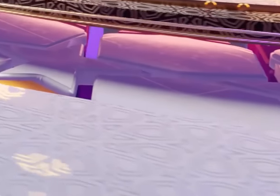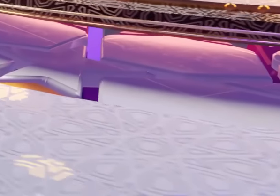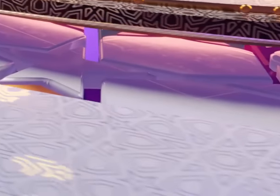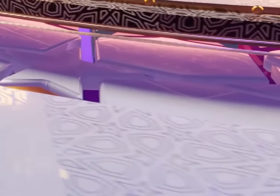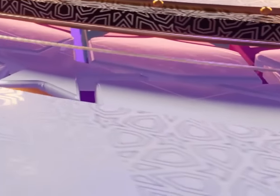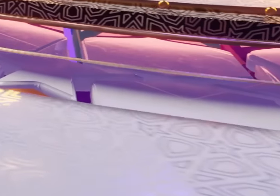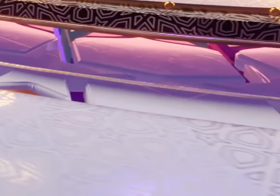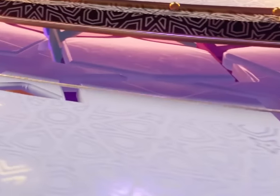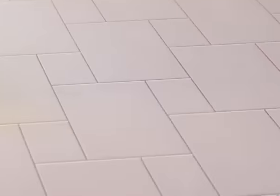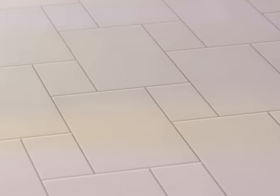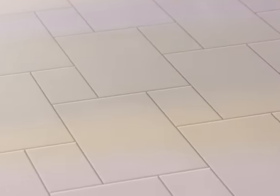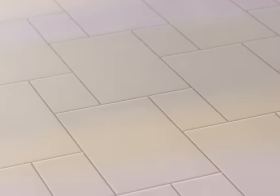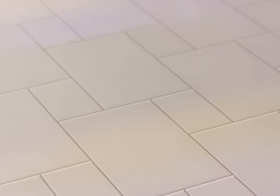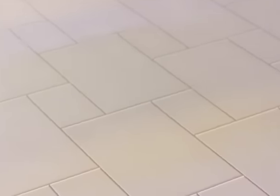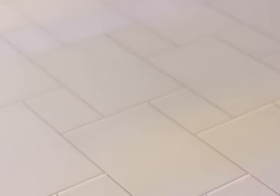واجعله لنا